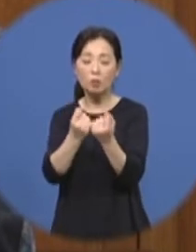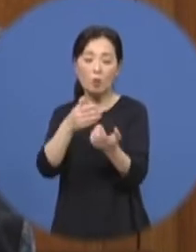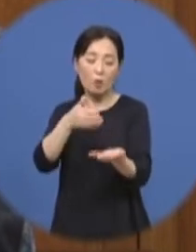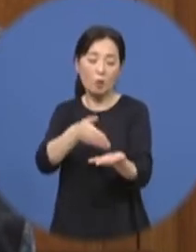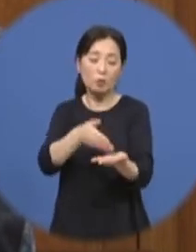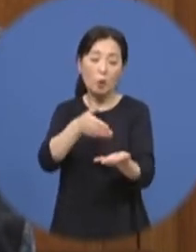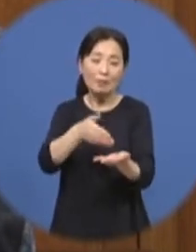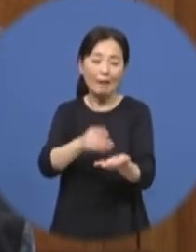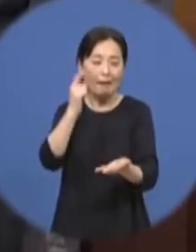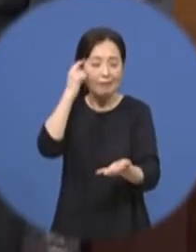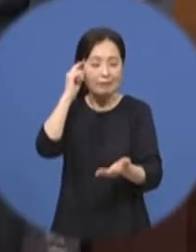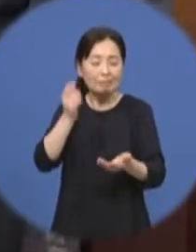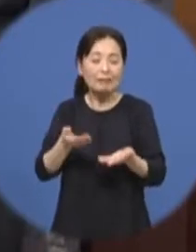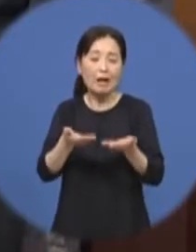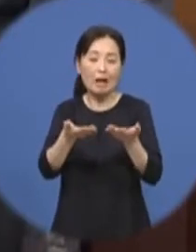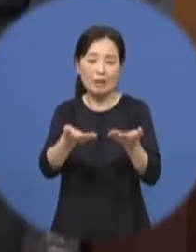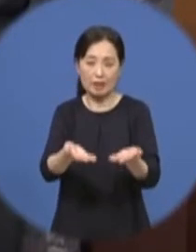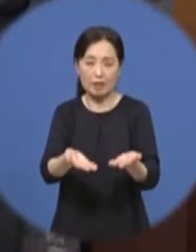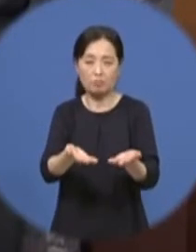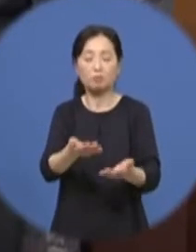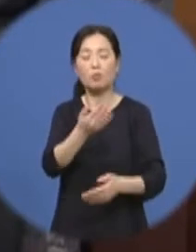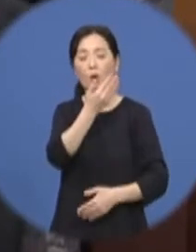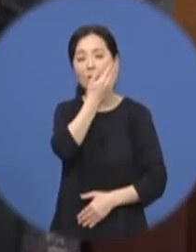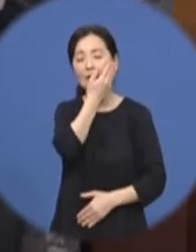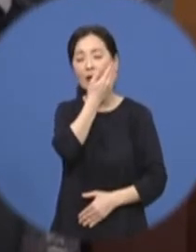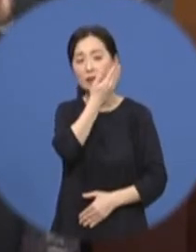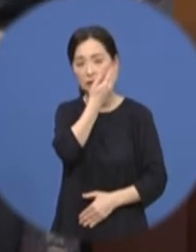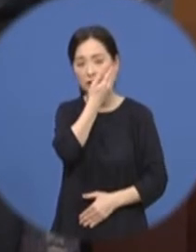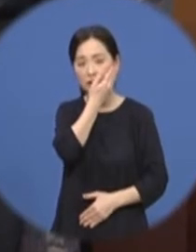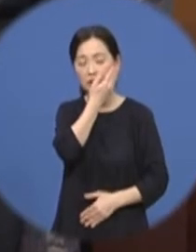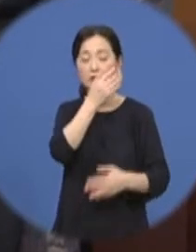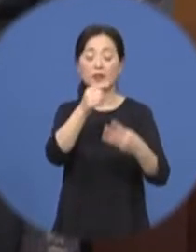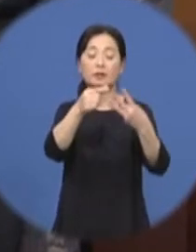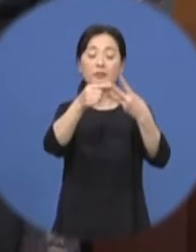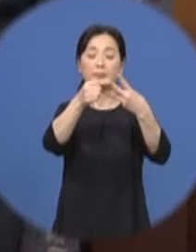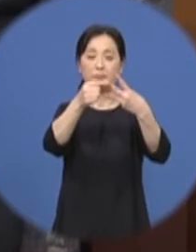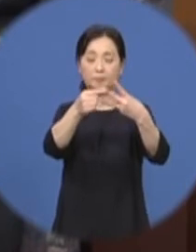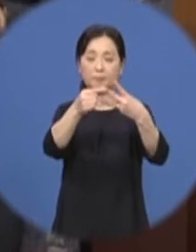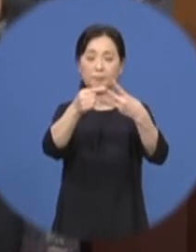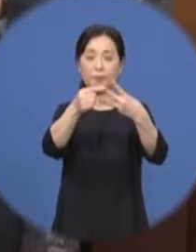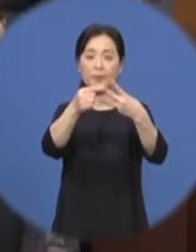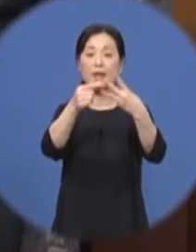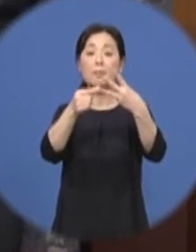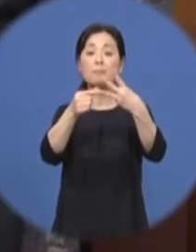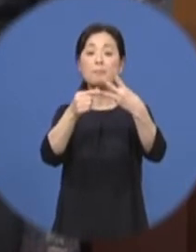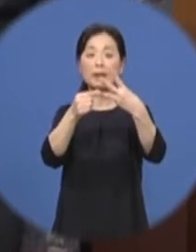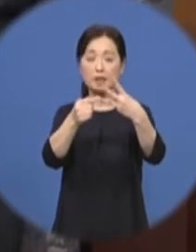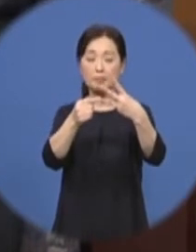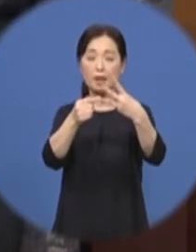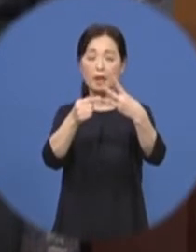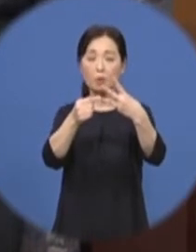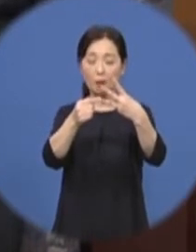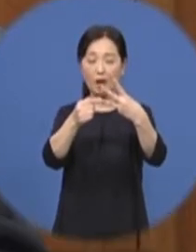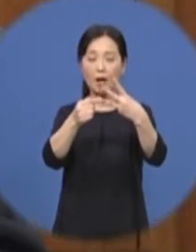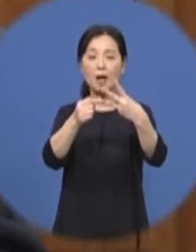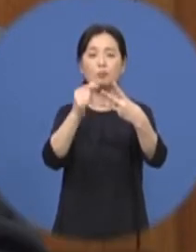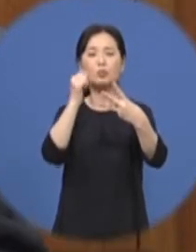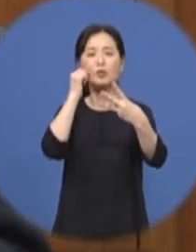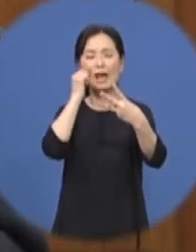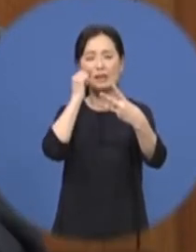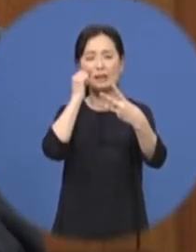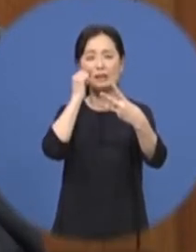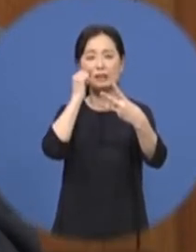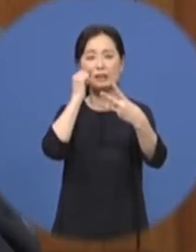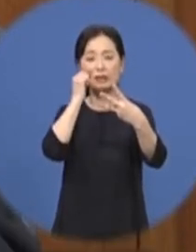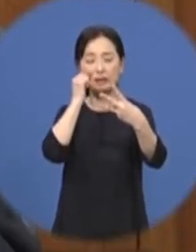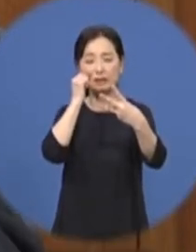て、ということも大事なんで、それが2つ目に必要なことです、 はい、 で3つ目はねもっと難しくて、